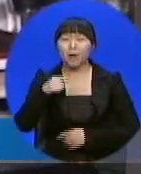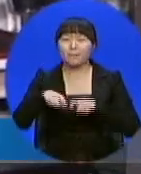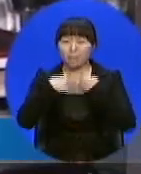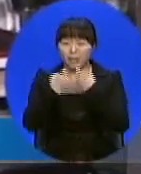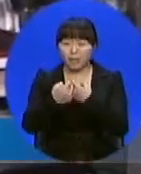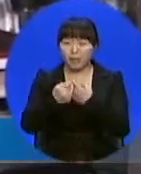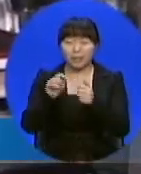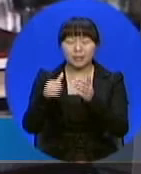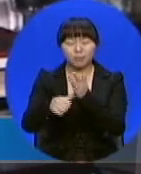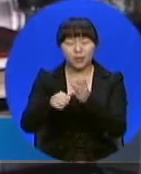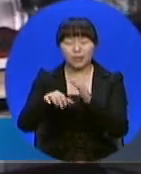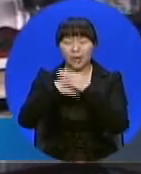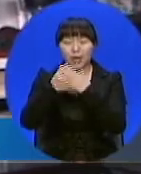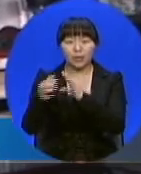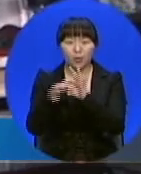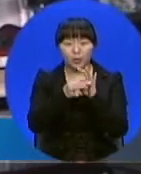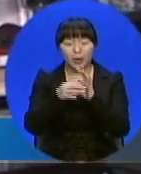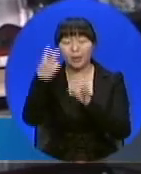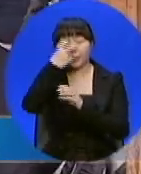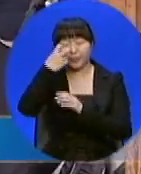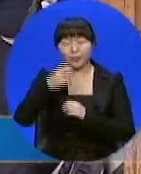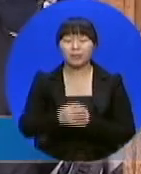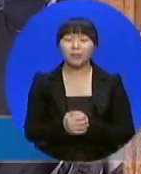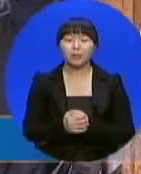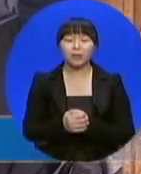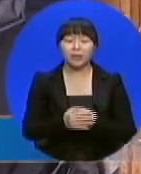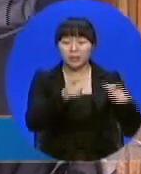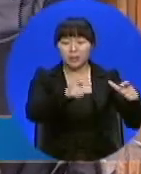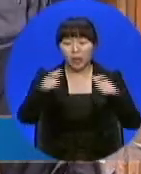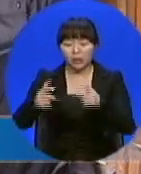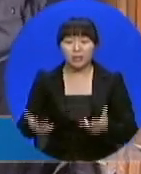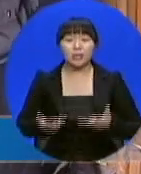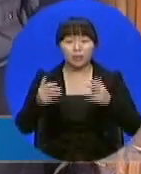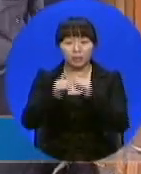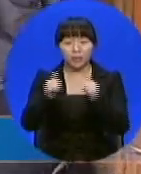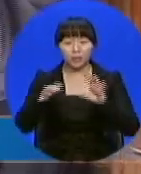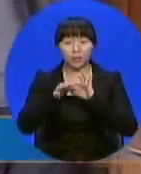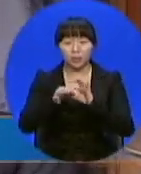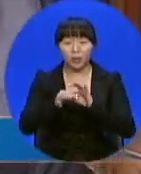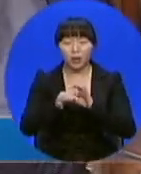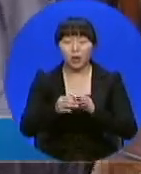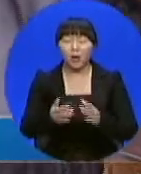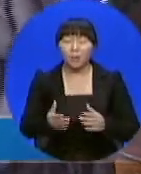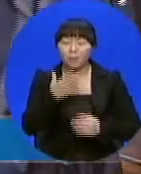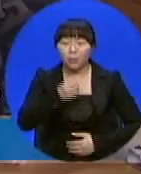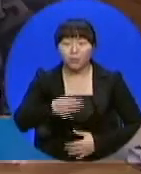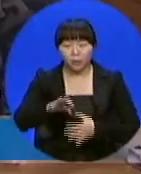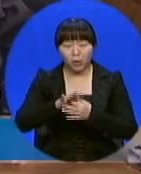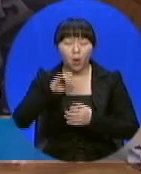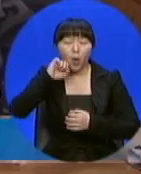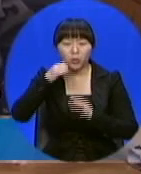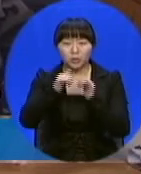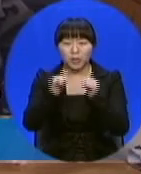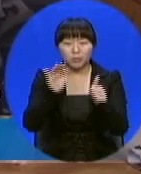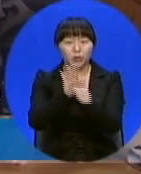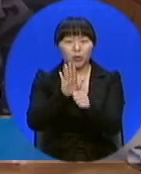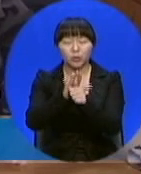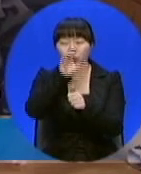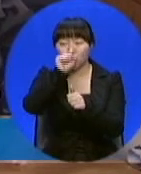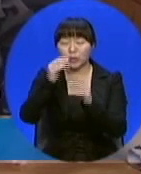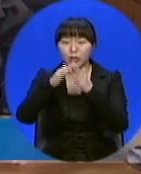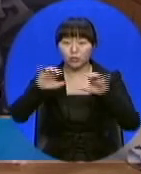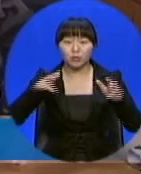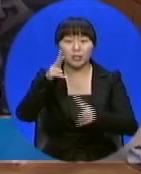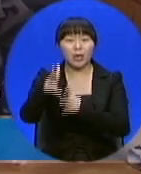연계 방안도 검토할 방침입니다. 아울러 지역 내 자원봉사대를 통해 복지 소외계층을 발굴하고 지원하는 좋은 이웃들